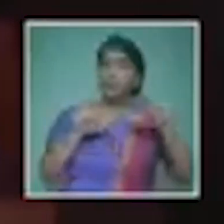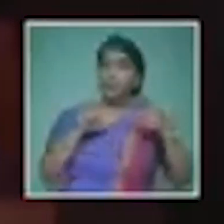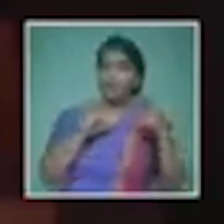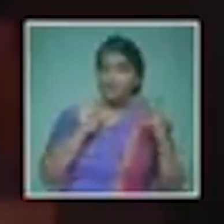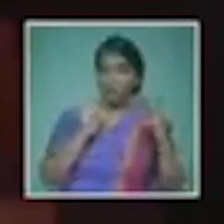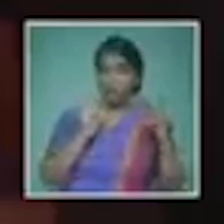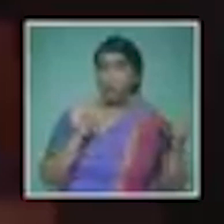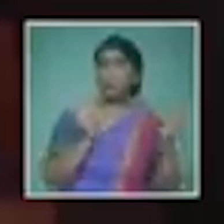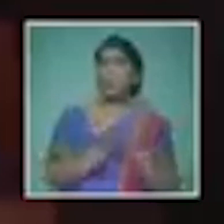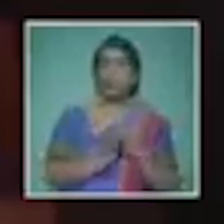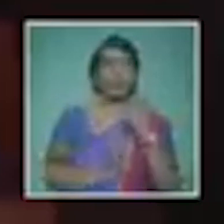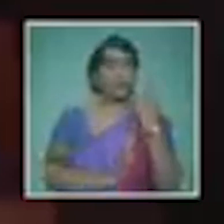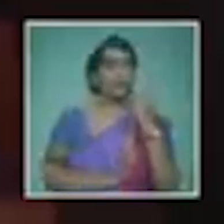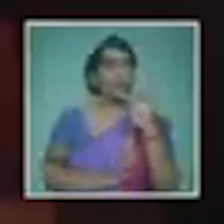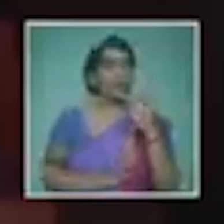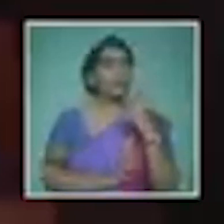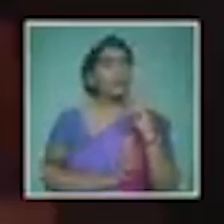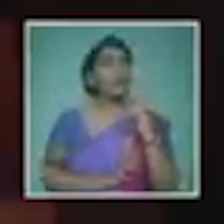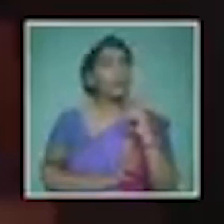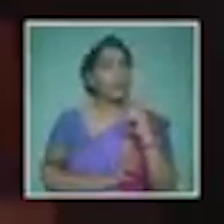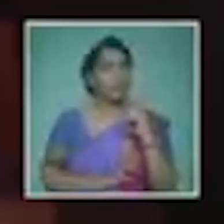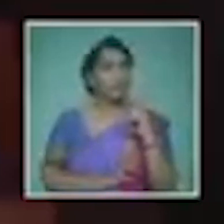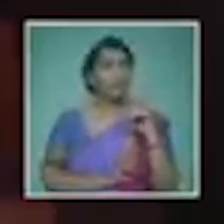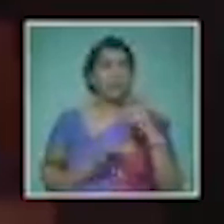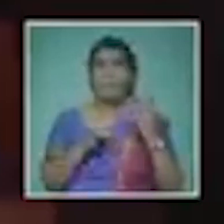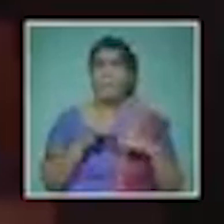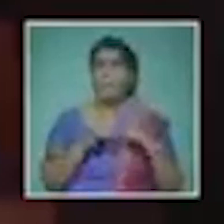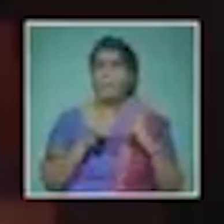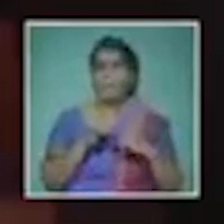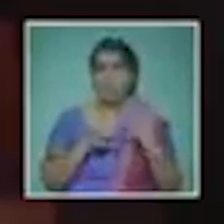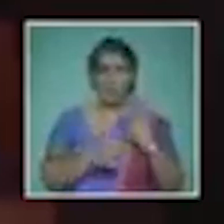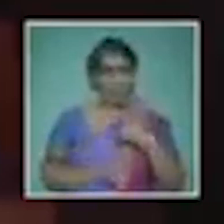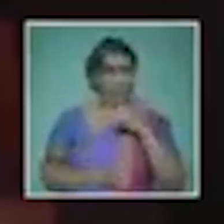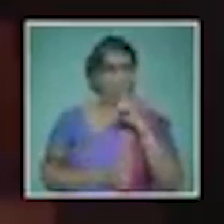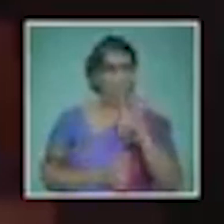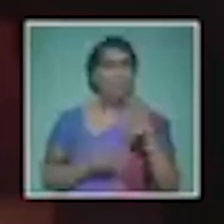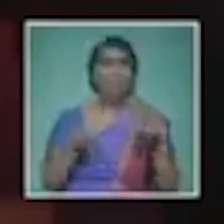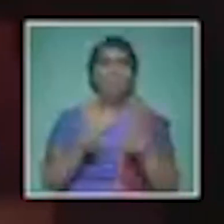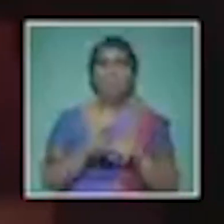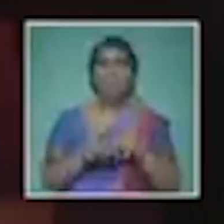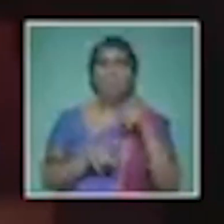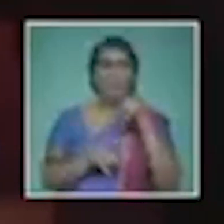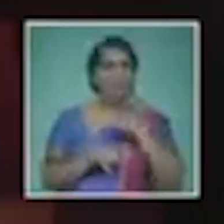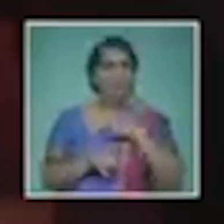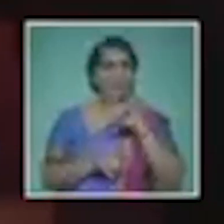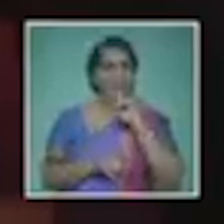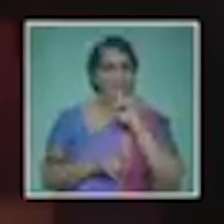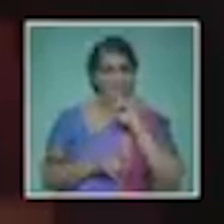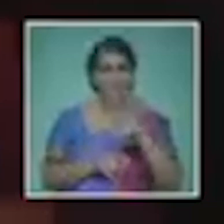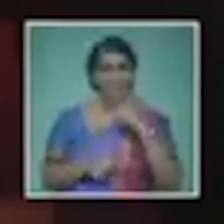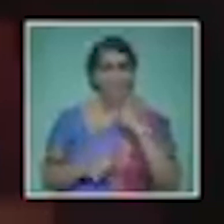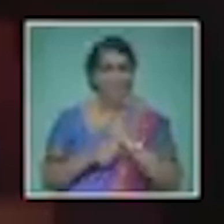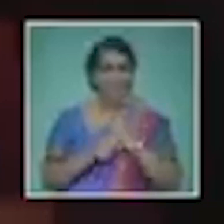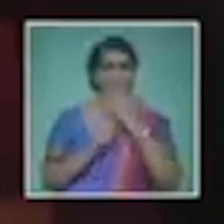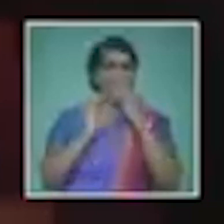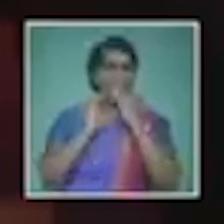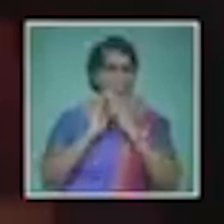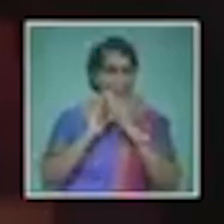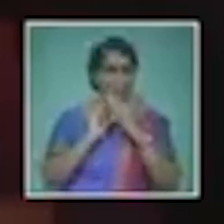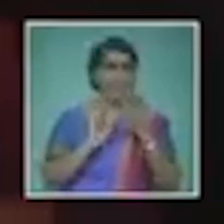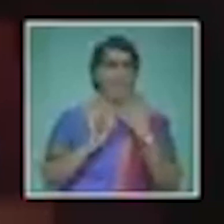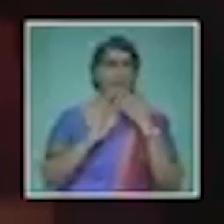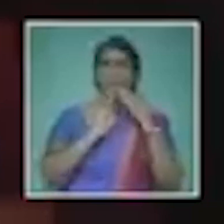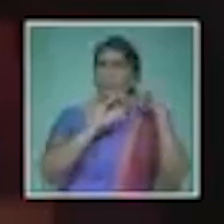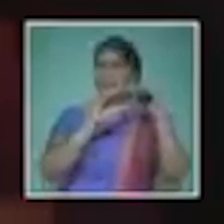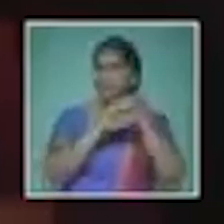கேள்வி எழுப்புமாறும் எதிர்க்கட்சித் தலைவர் சஜித் பிரேமதாச சபாநாயகரிடம் கோரிக்கை விடுத்தார். சுதந்திரமான மற்றும் சுயாதீன ஊடகங்களை தாம்